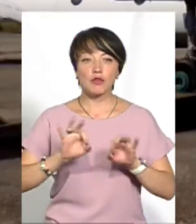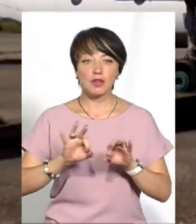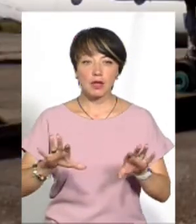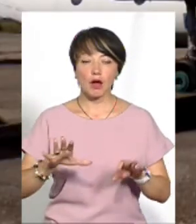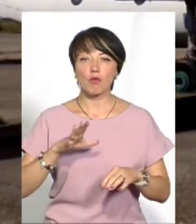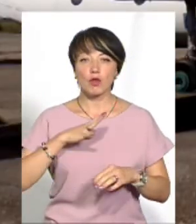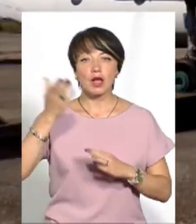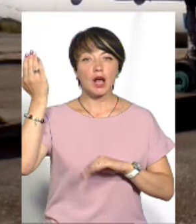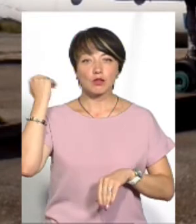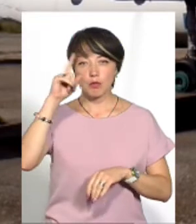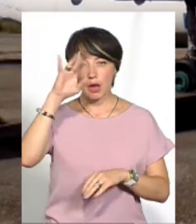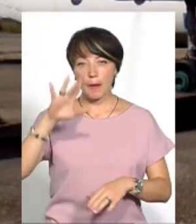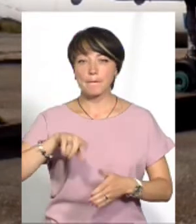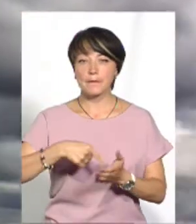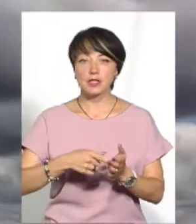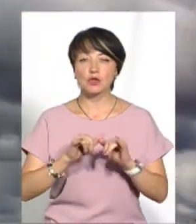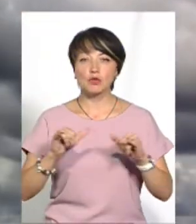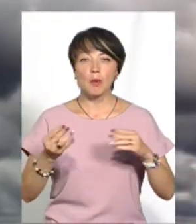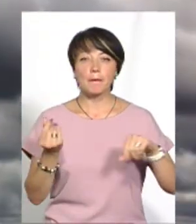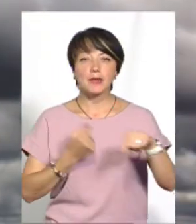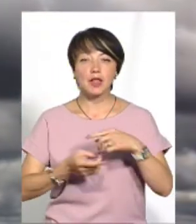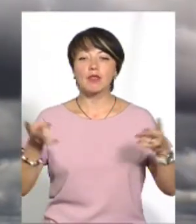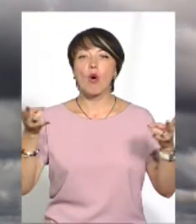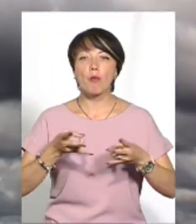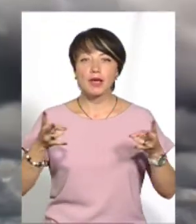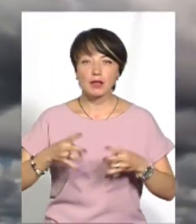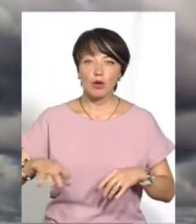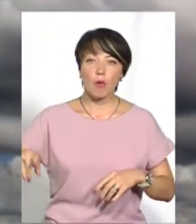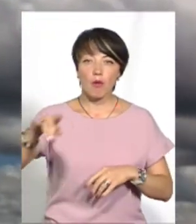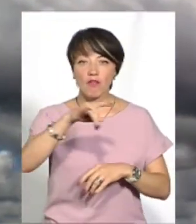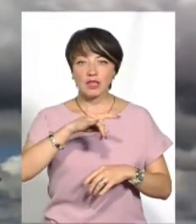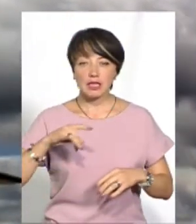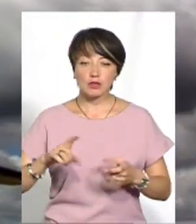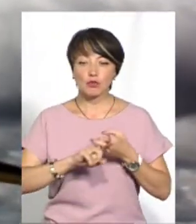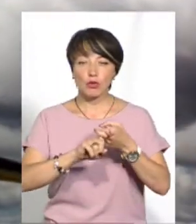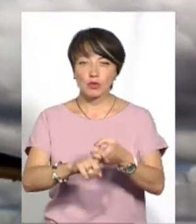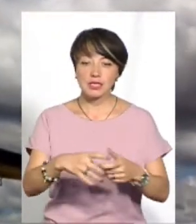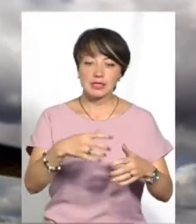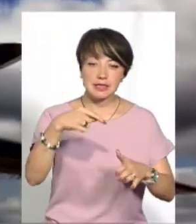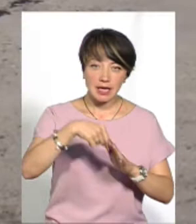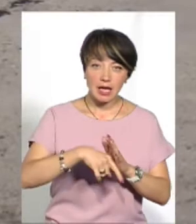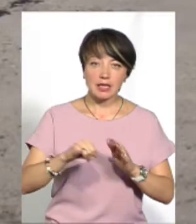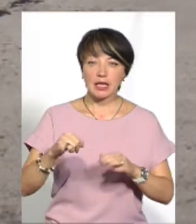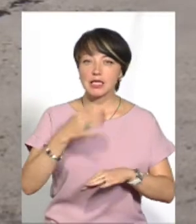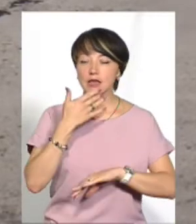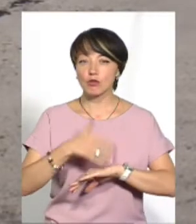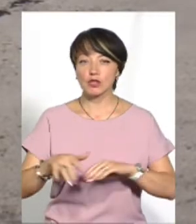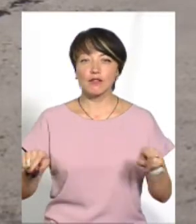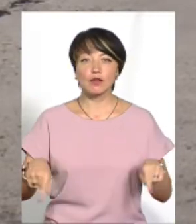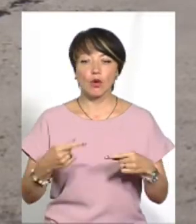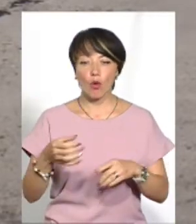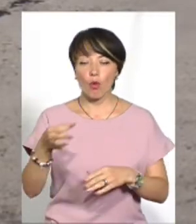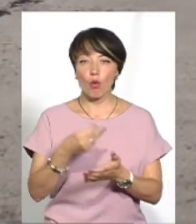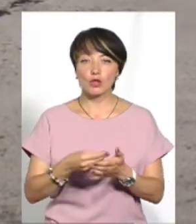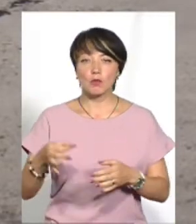були популярними. Місту з розвиненим бізнесом необхідне повітряне сполучення всередині країни та з зарубіжжям. Відновлена в минулому році за кошти з